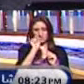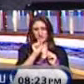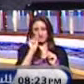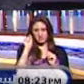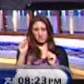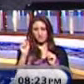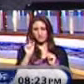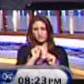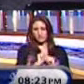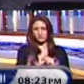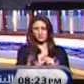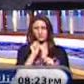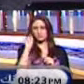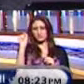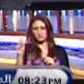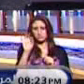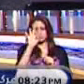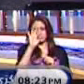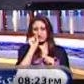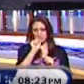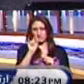257610، ثلاث أصفار